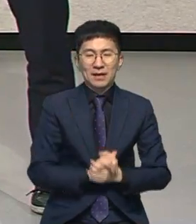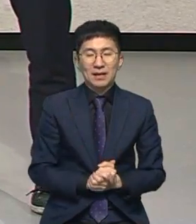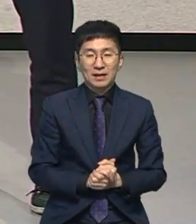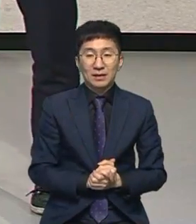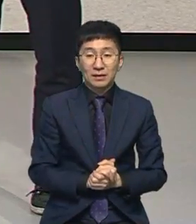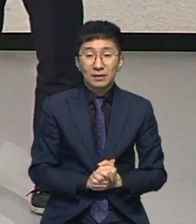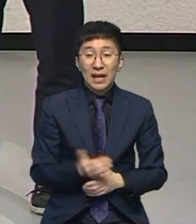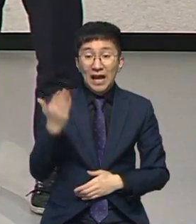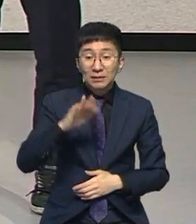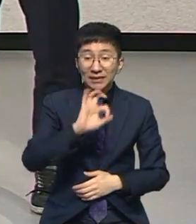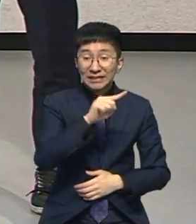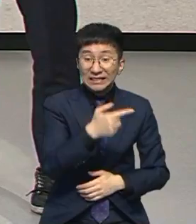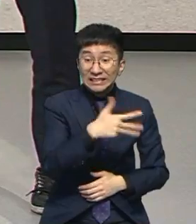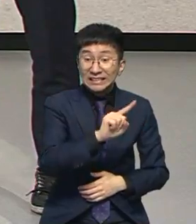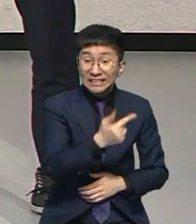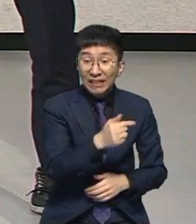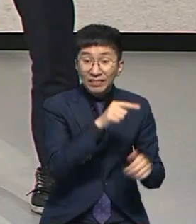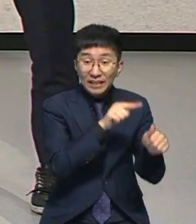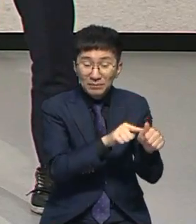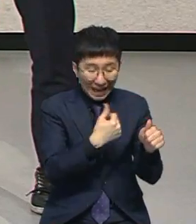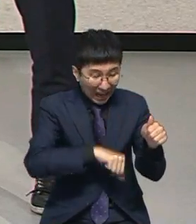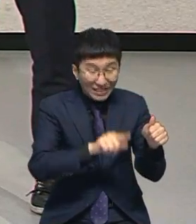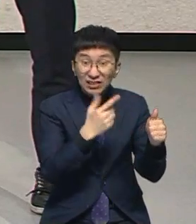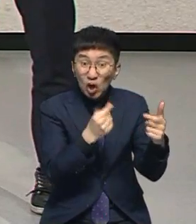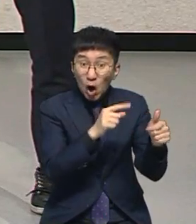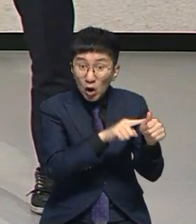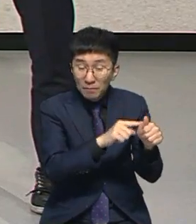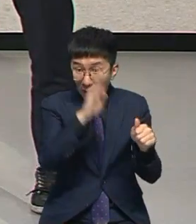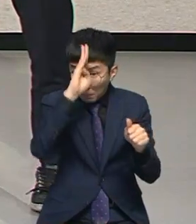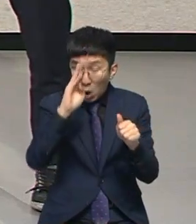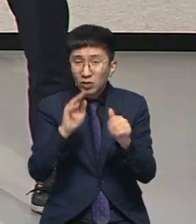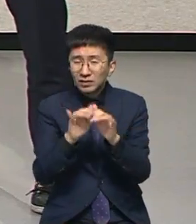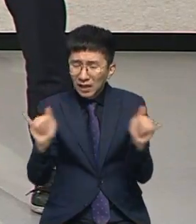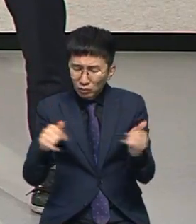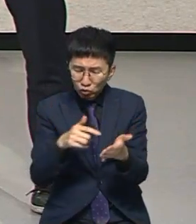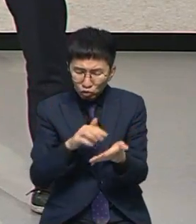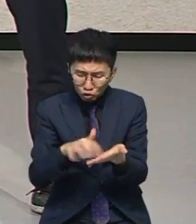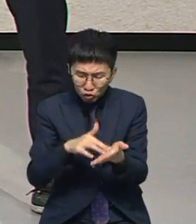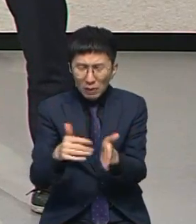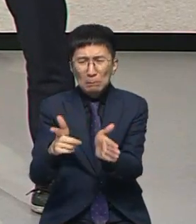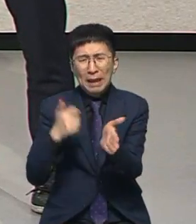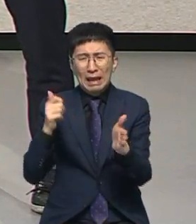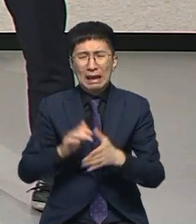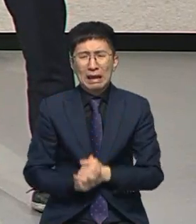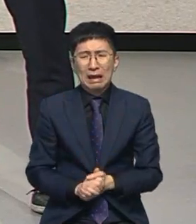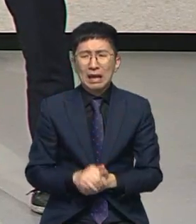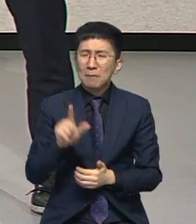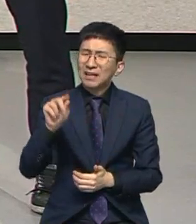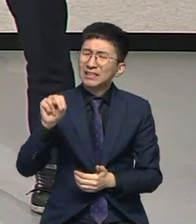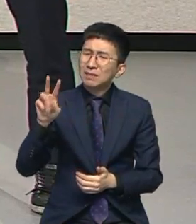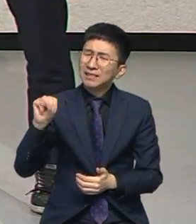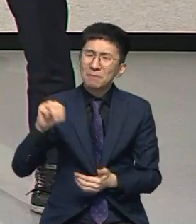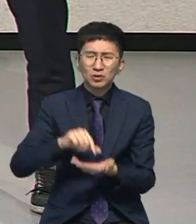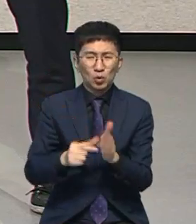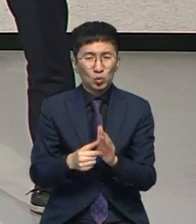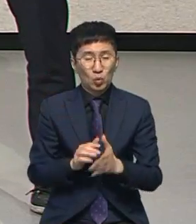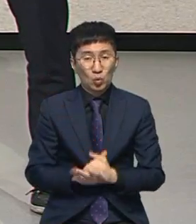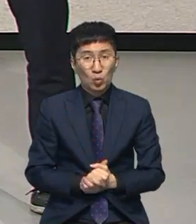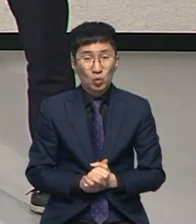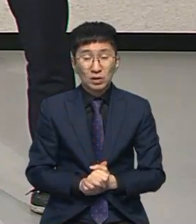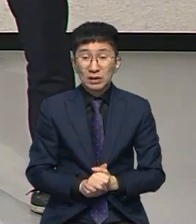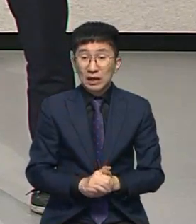반면 은찬이 같은 희소병 환자는 수만 명에 불과합니다. 중증 희소병 치료 공약이 대선